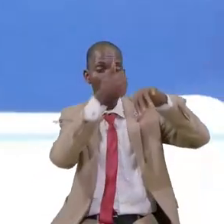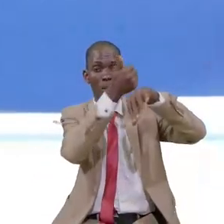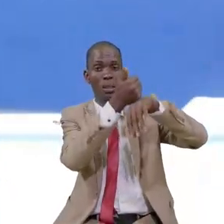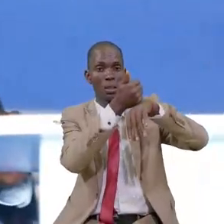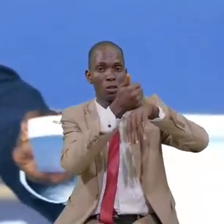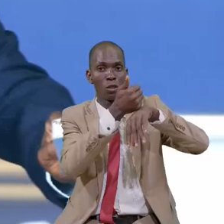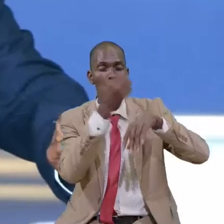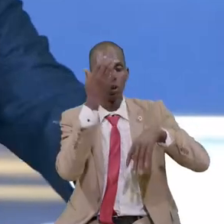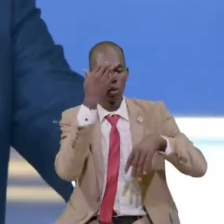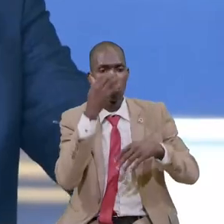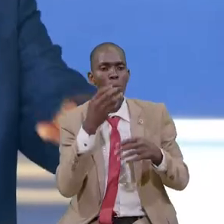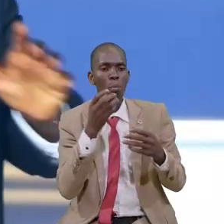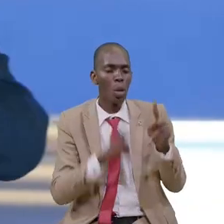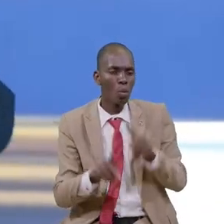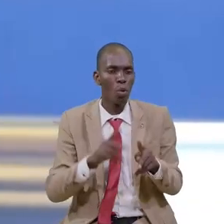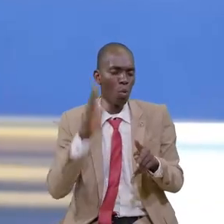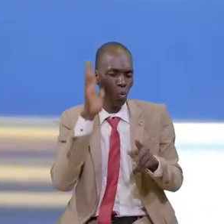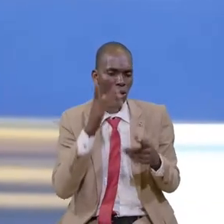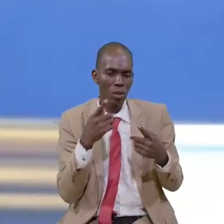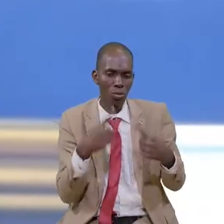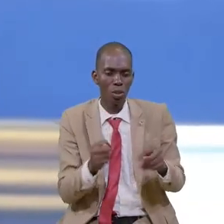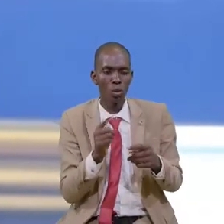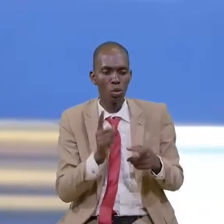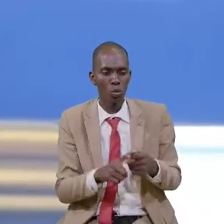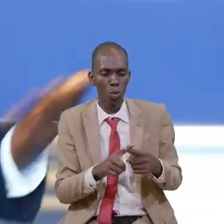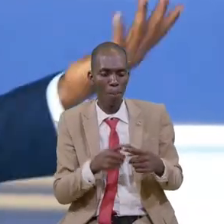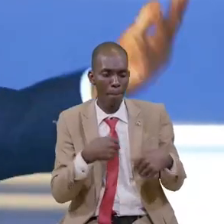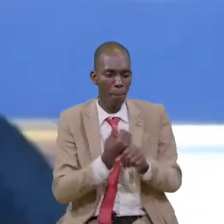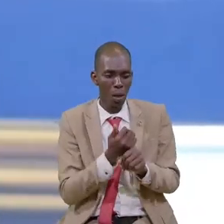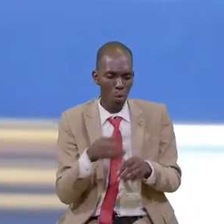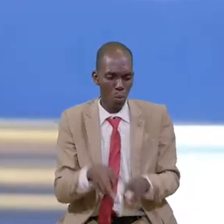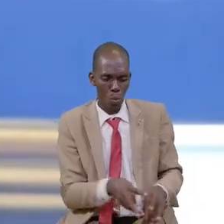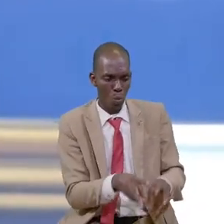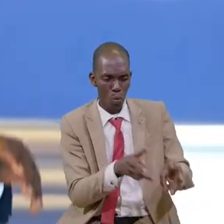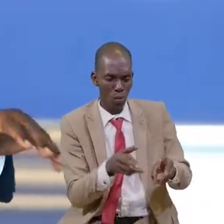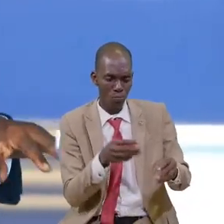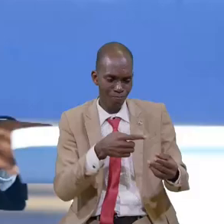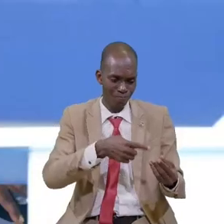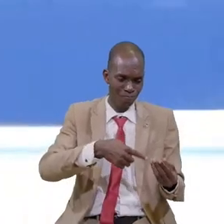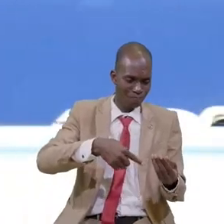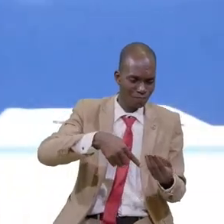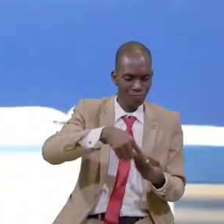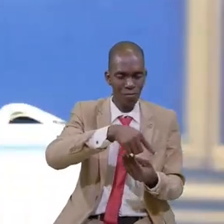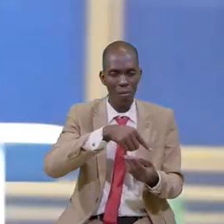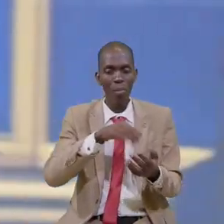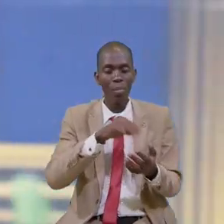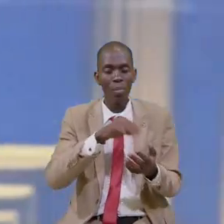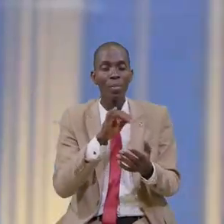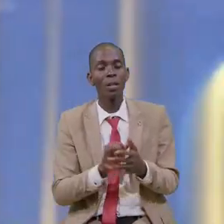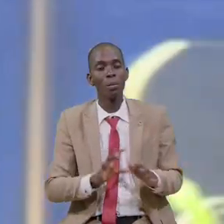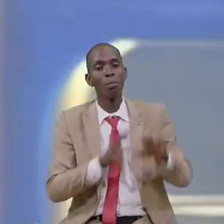pour contourner la montagne. Et cela, ça donne un grand problème. Un changement est venu